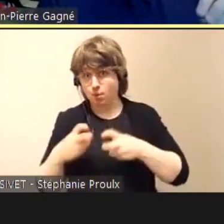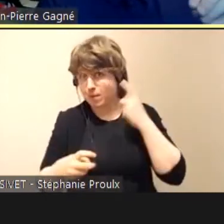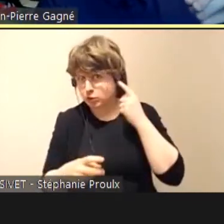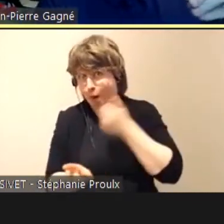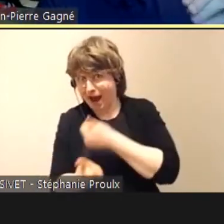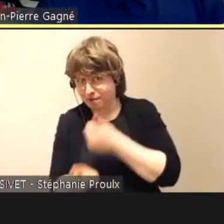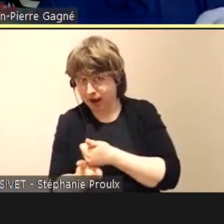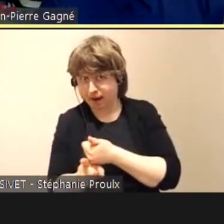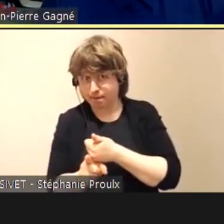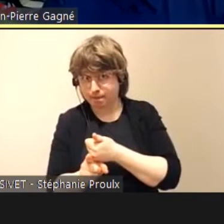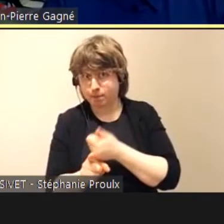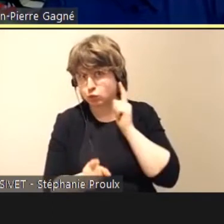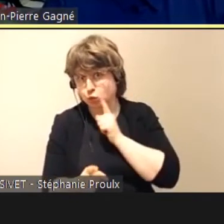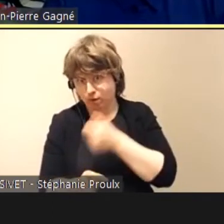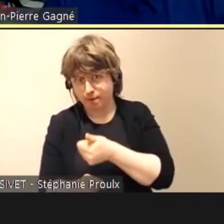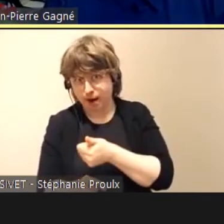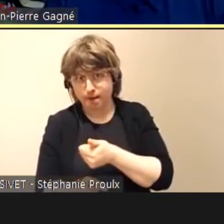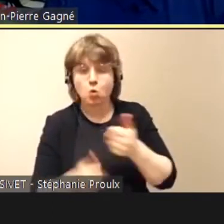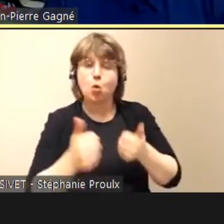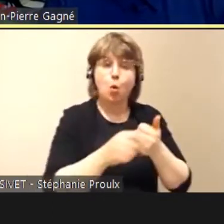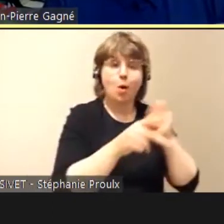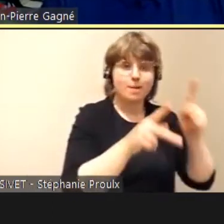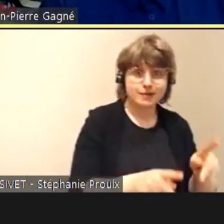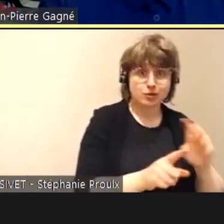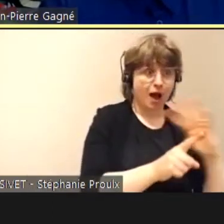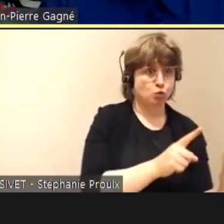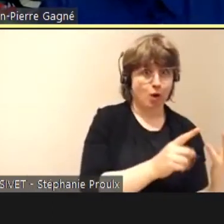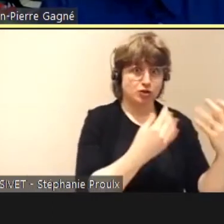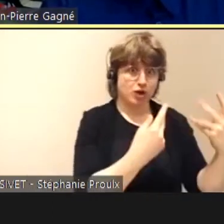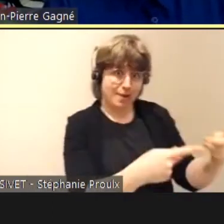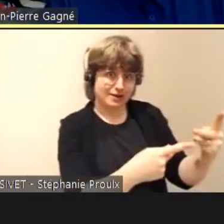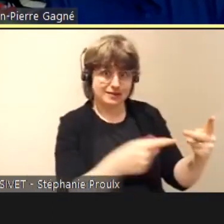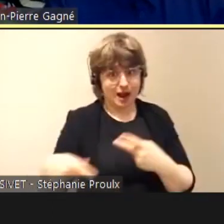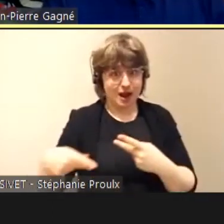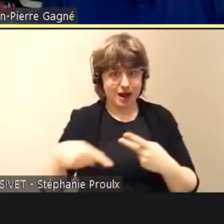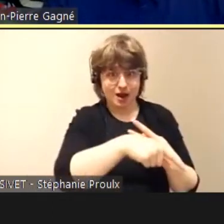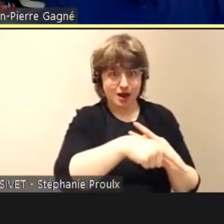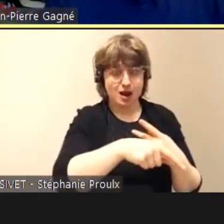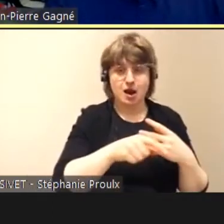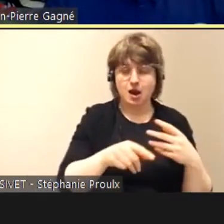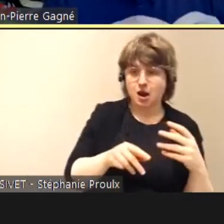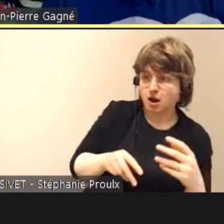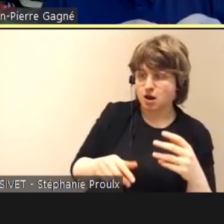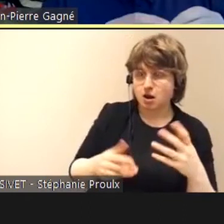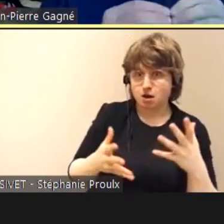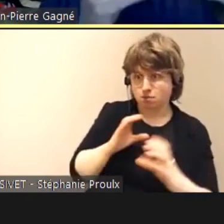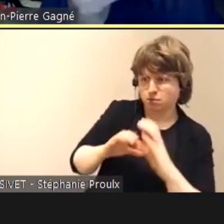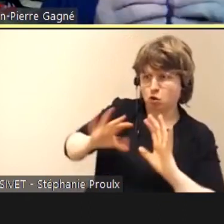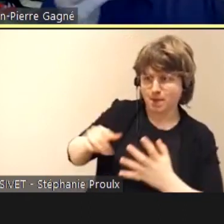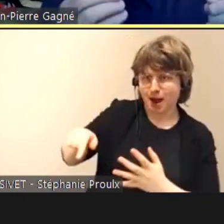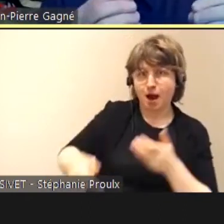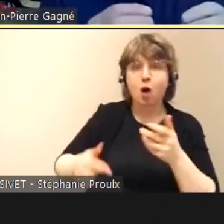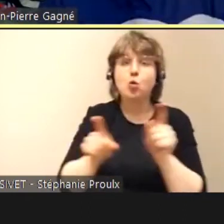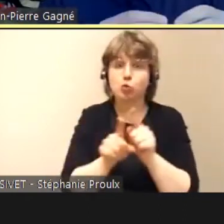Il y a des stratégies qui vont être plus utilisées par les personnes qui s'adressent aux personnes qui ont de la difficulté à entendre. Puis il y a des stratégies qui peuvent être utilisées